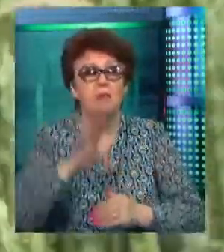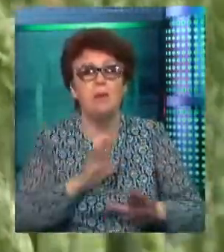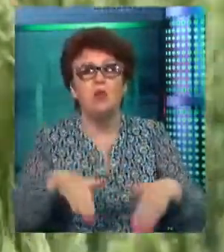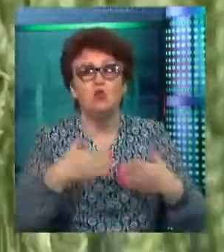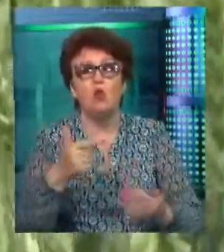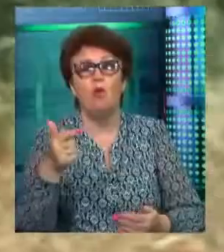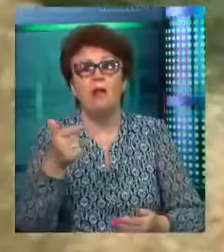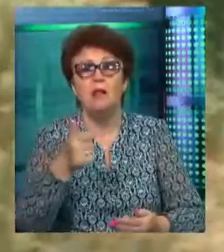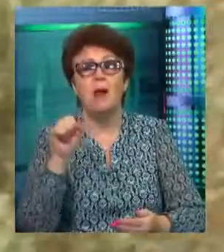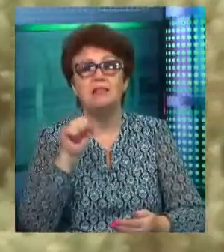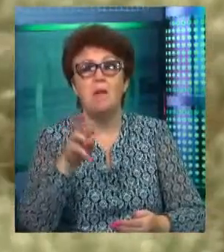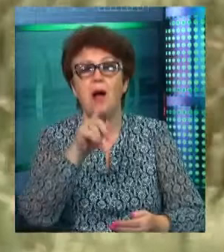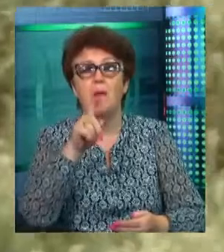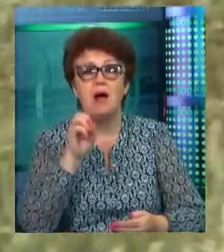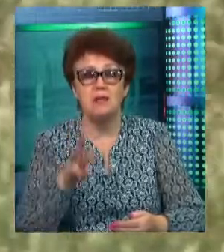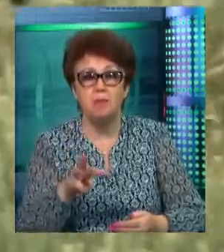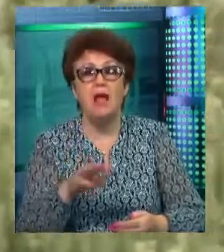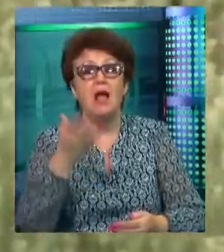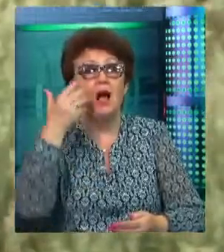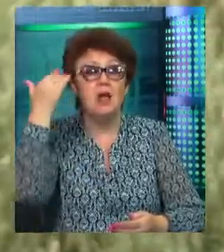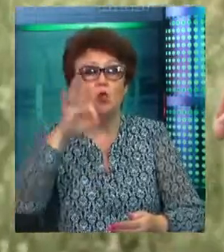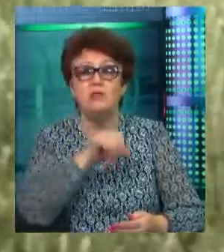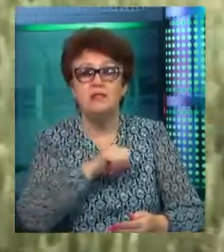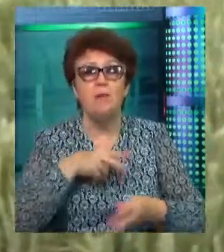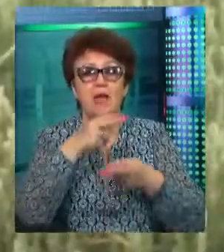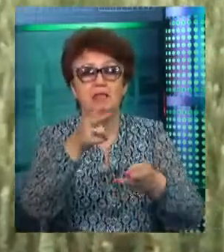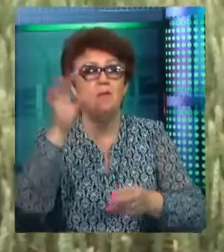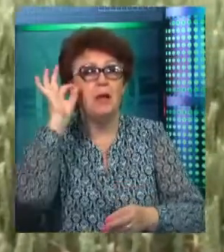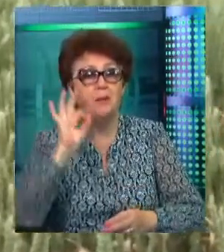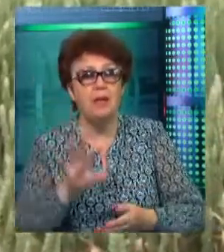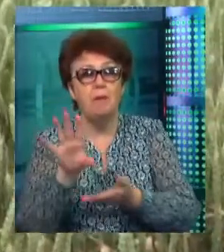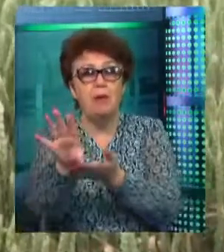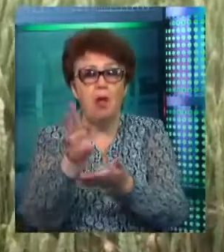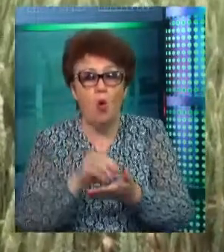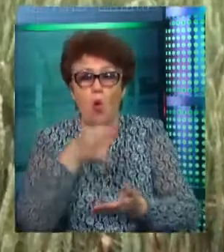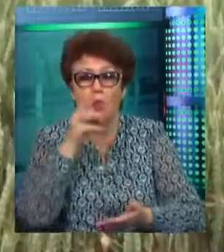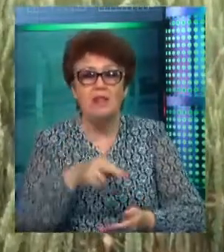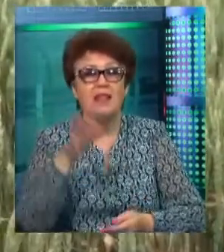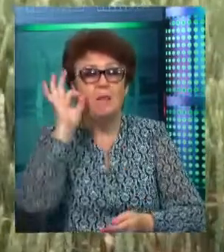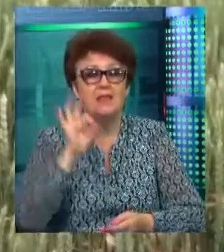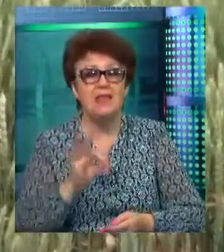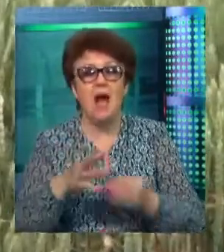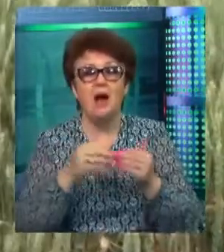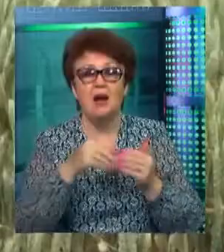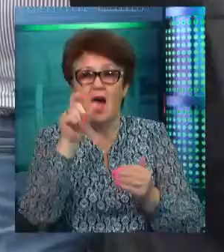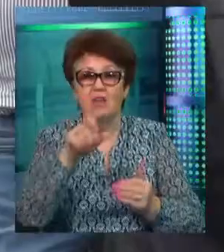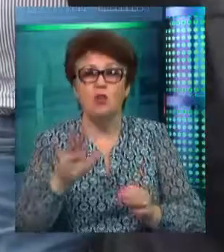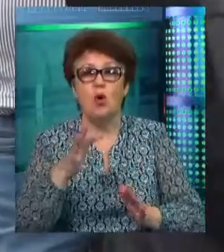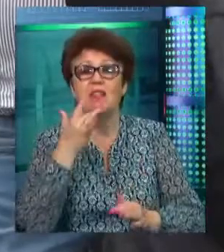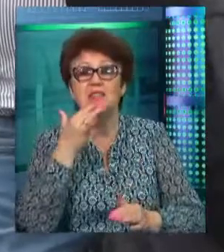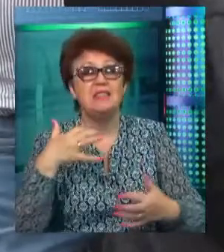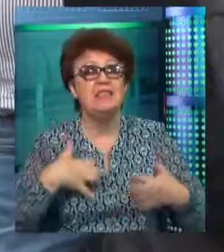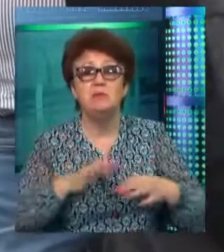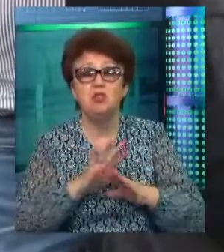губернатором александром богомазов когда то он и сам ездил по германии перенимал опыт немецких аграриев вот только иностранцы и не